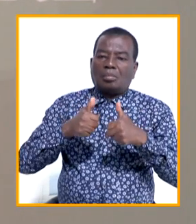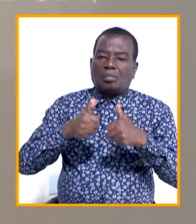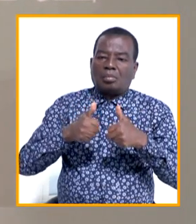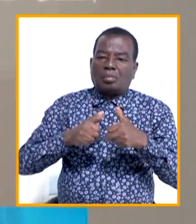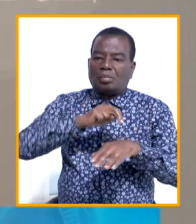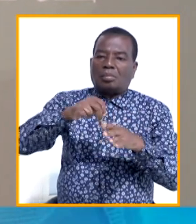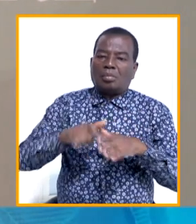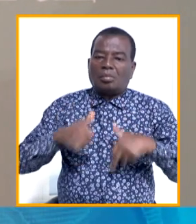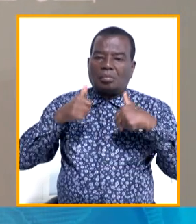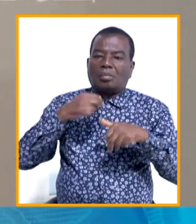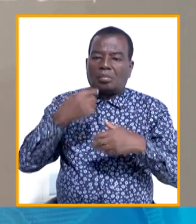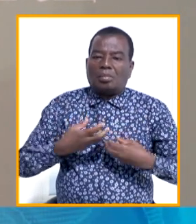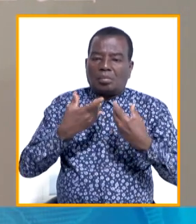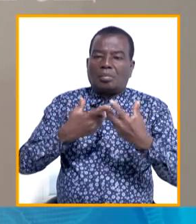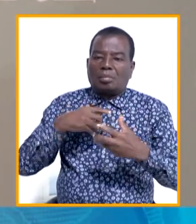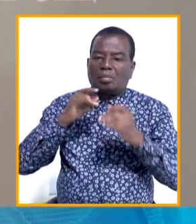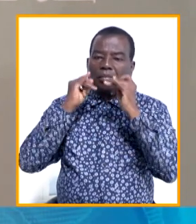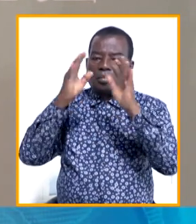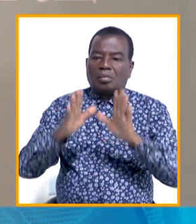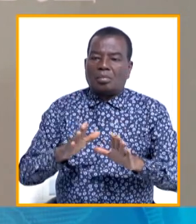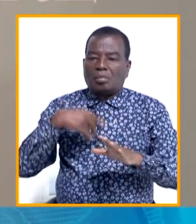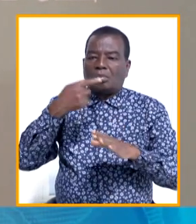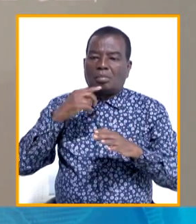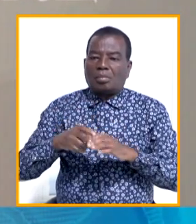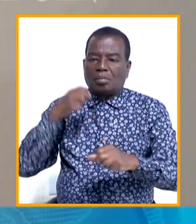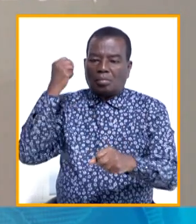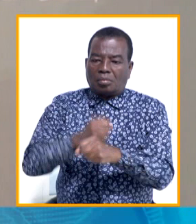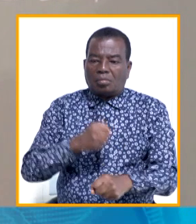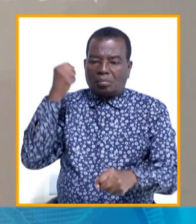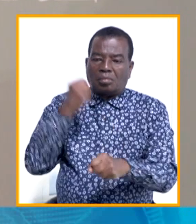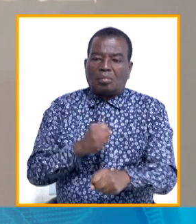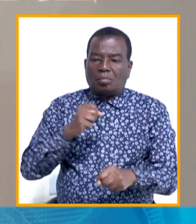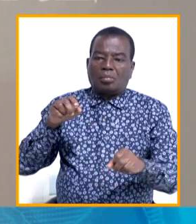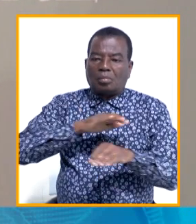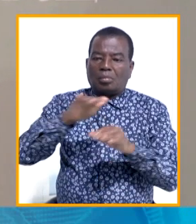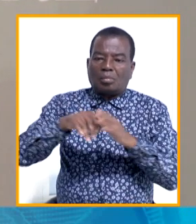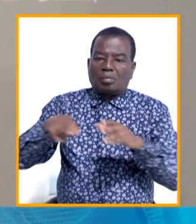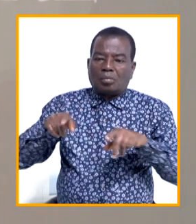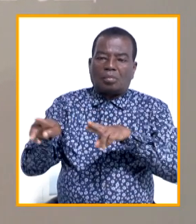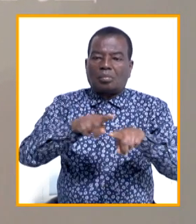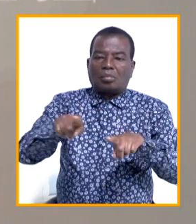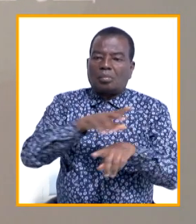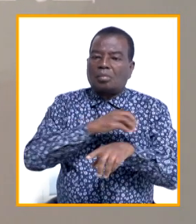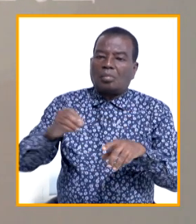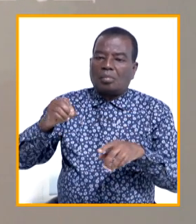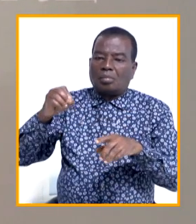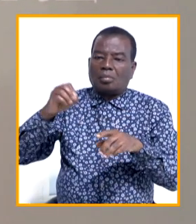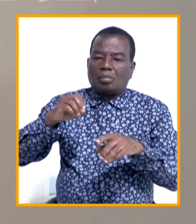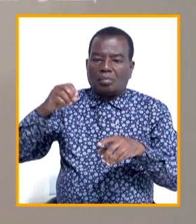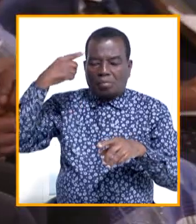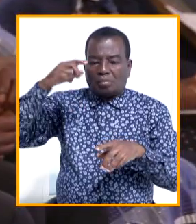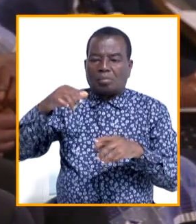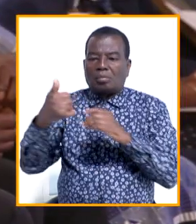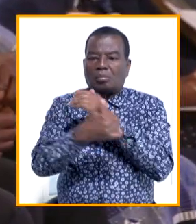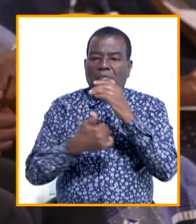valorise les Ivoiriennes et Ivoiriens modèles qui se sont dévoué tout comme vous et à leur humble niveau pour leur